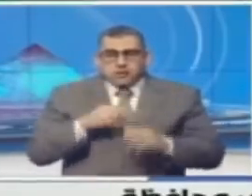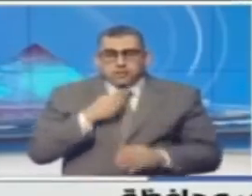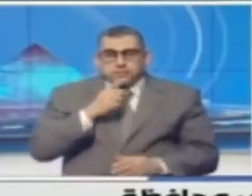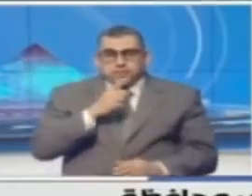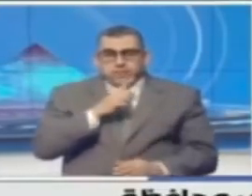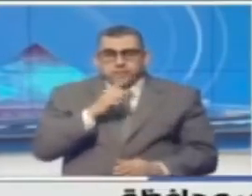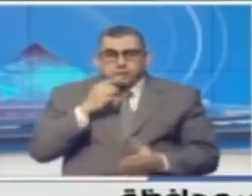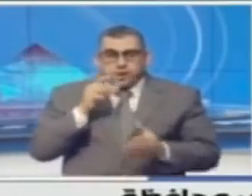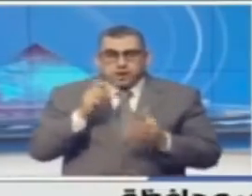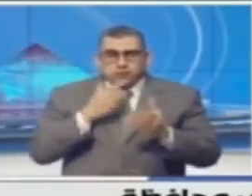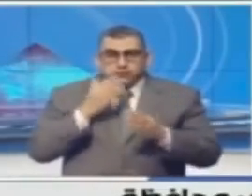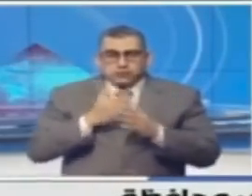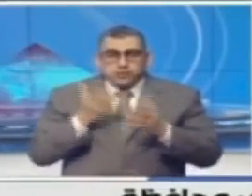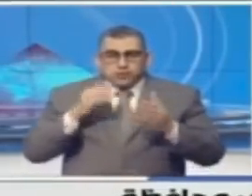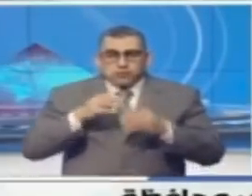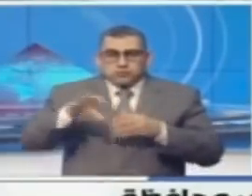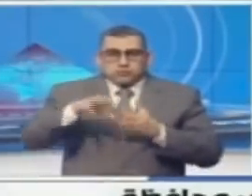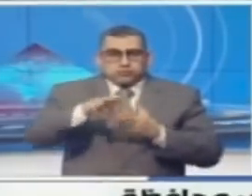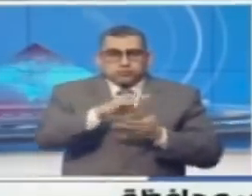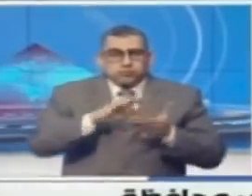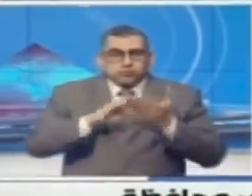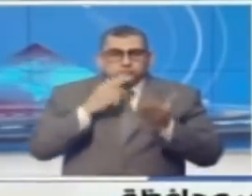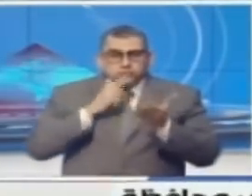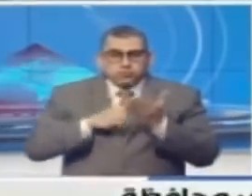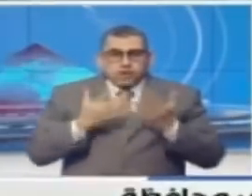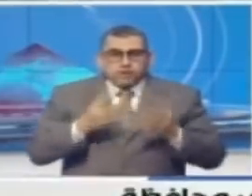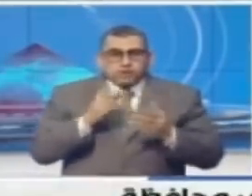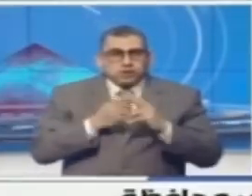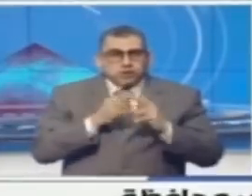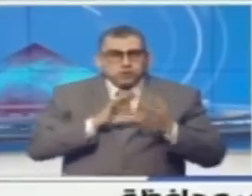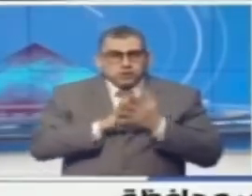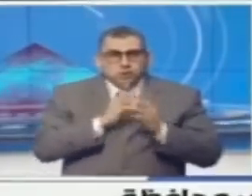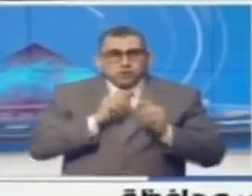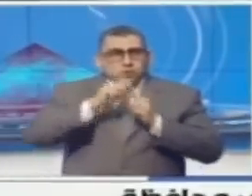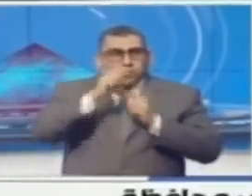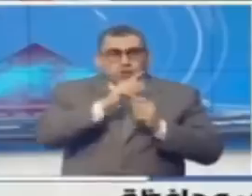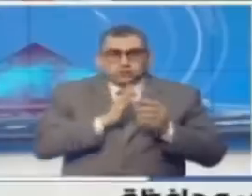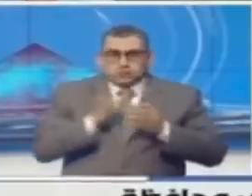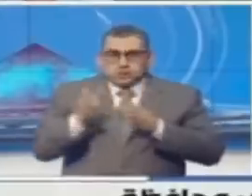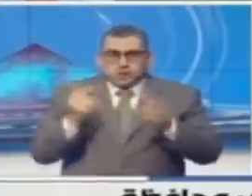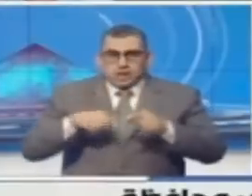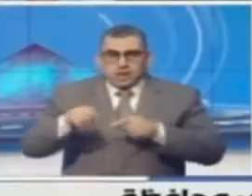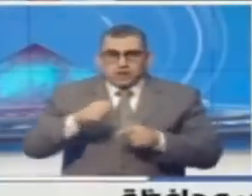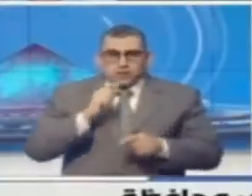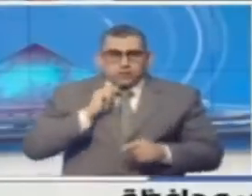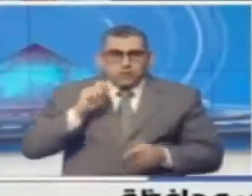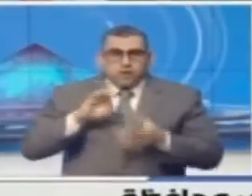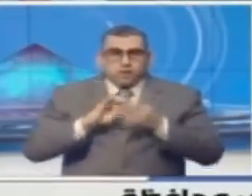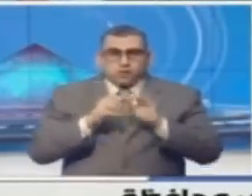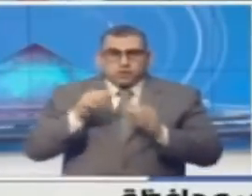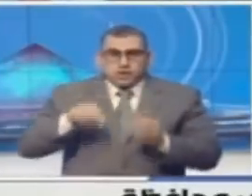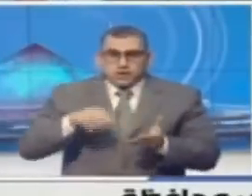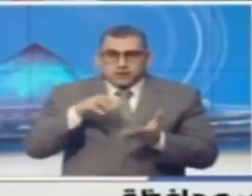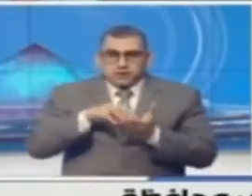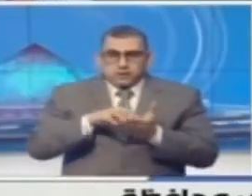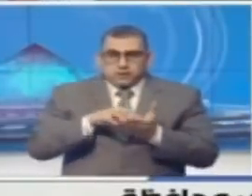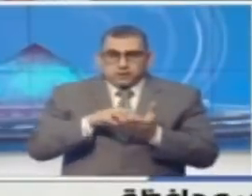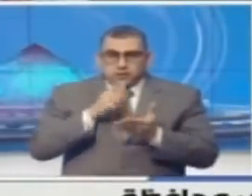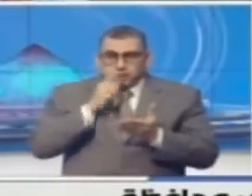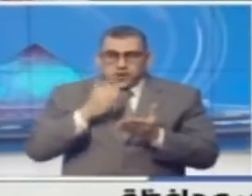100 خدمة بالقطاعات المختلفة تيسيرا على المواطنين بالمحافظة. في محافظة بورسعيد بدأنا